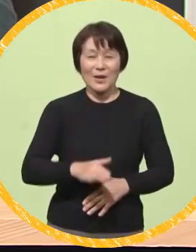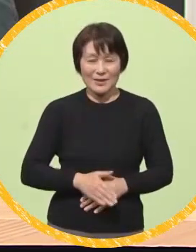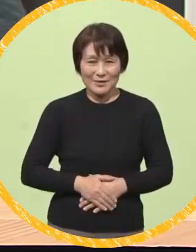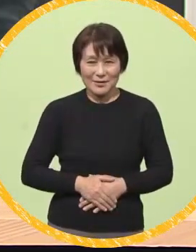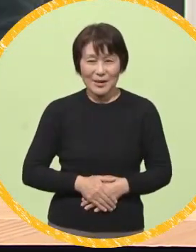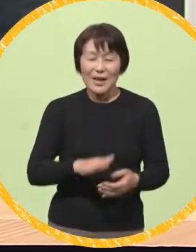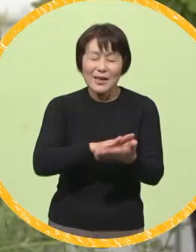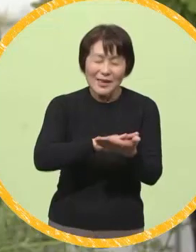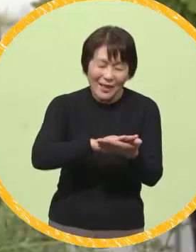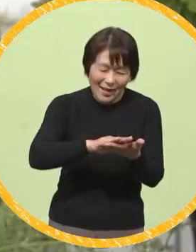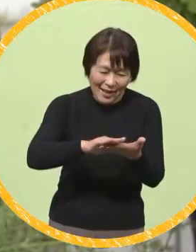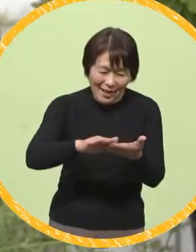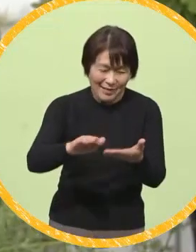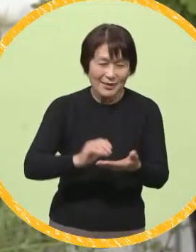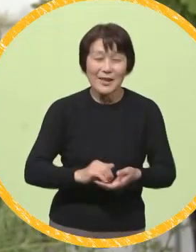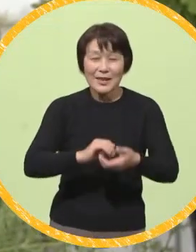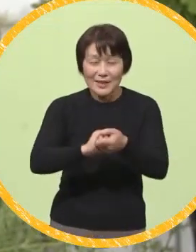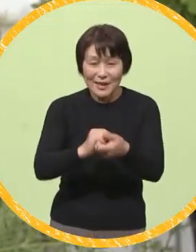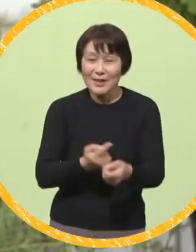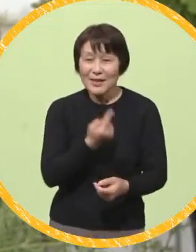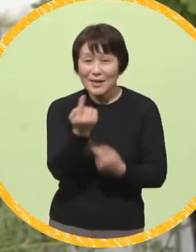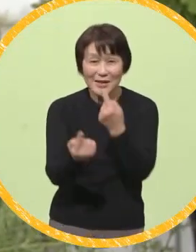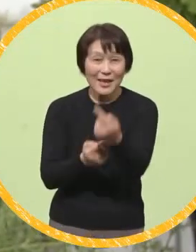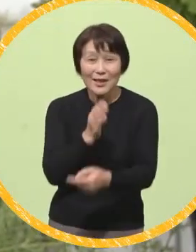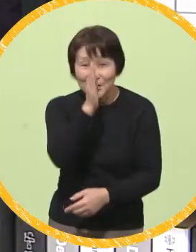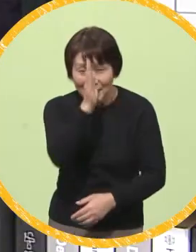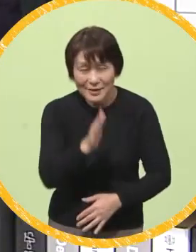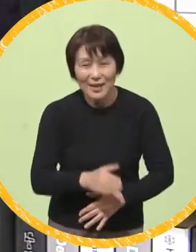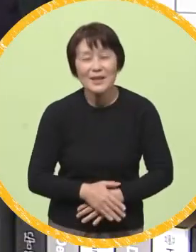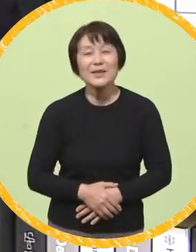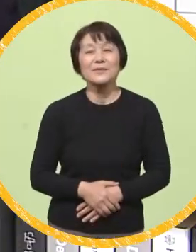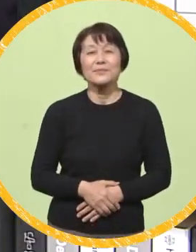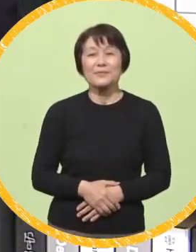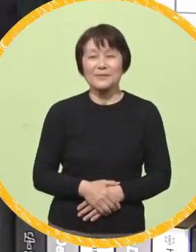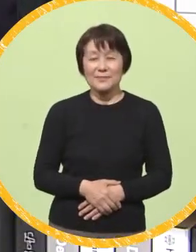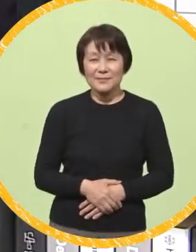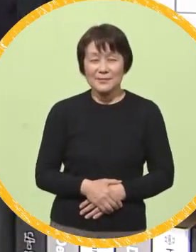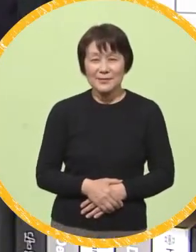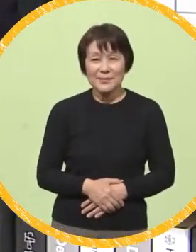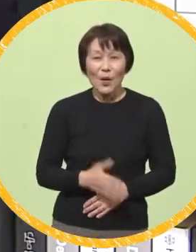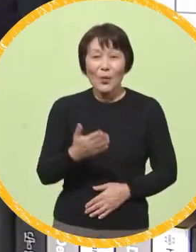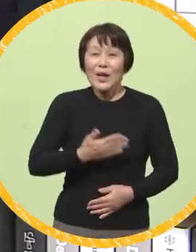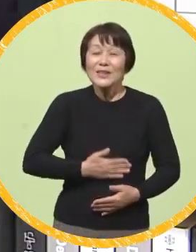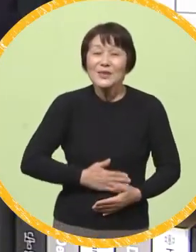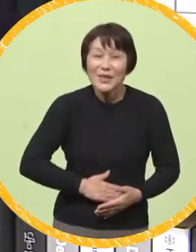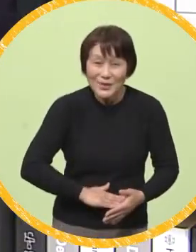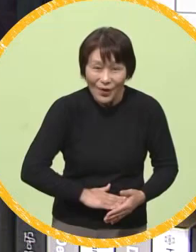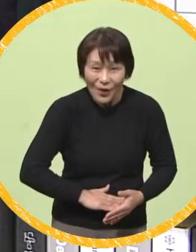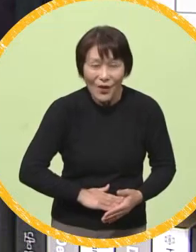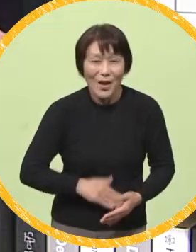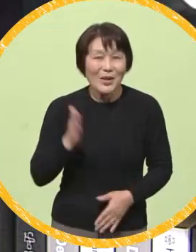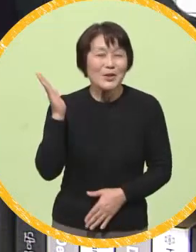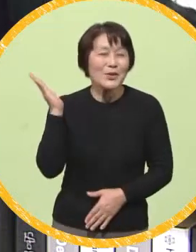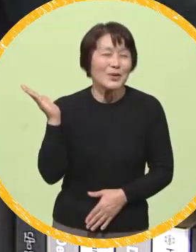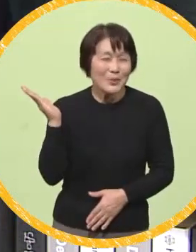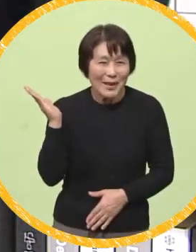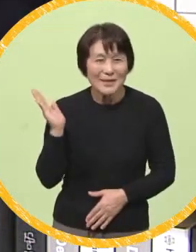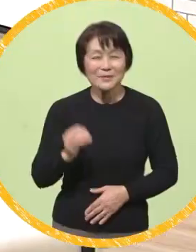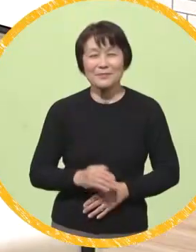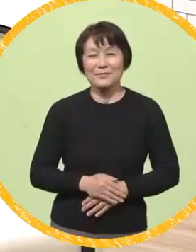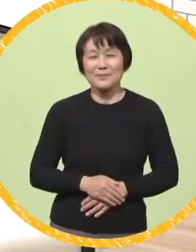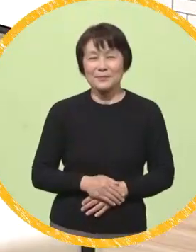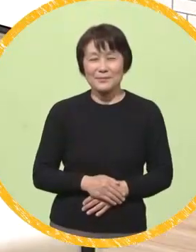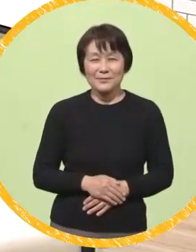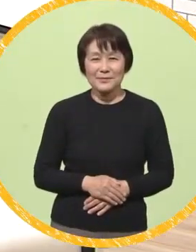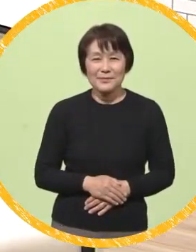ごい綺麗なのでぜひ、ねね、見ていただきたいと思いますけど、でしょう、中すくでしょう、ここ用意しましたよ。 いや、ありがとうございます